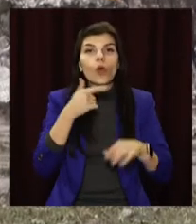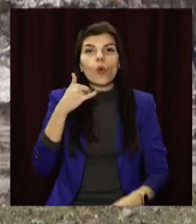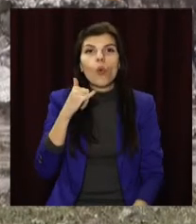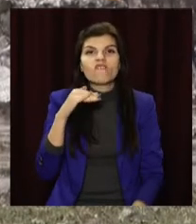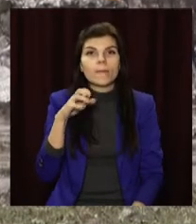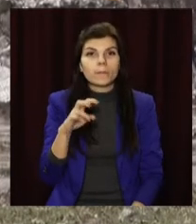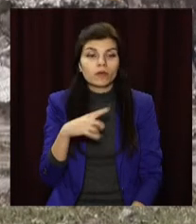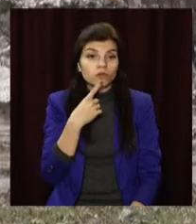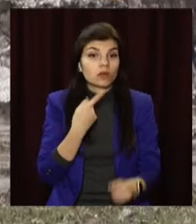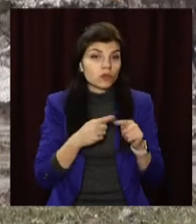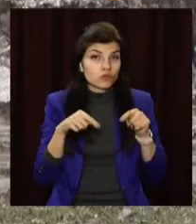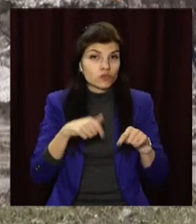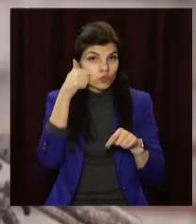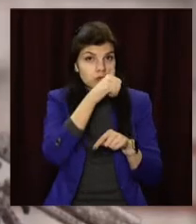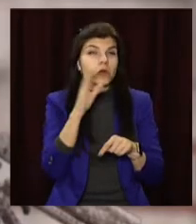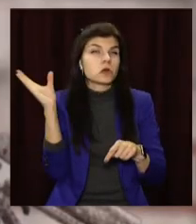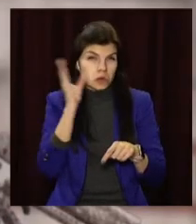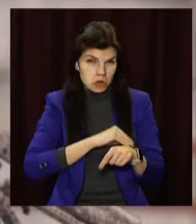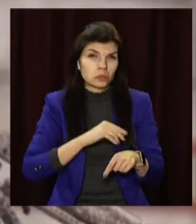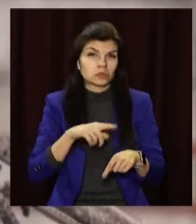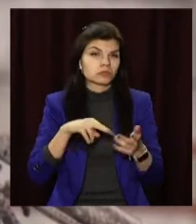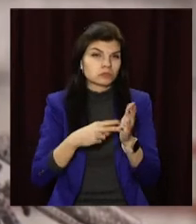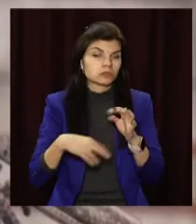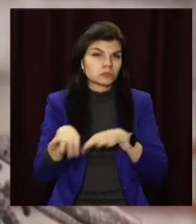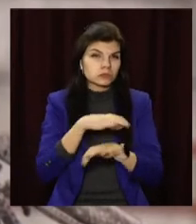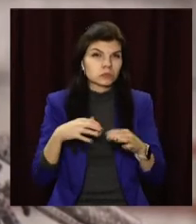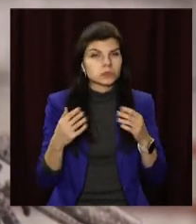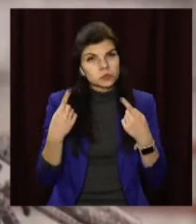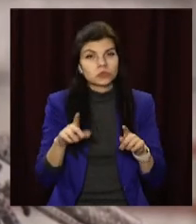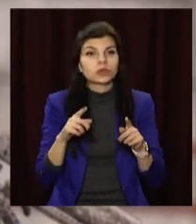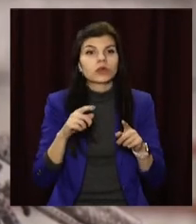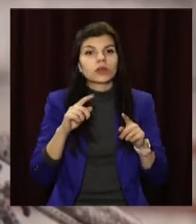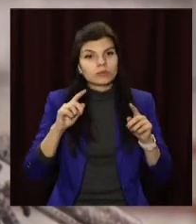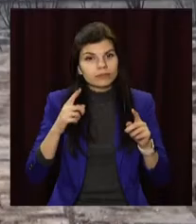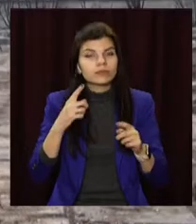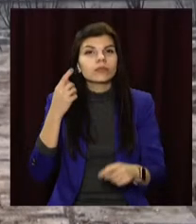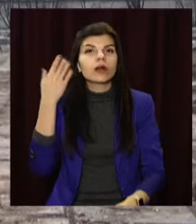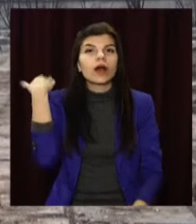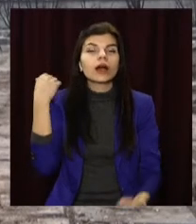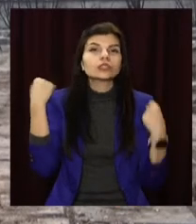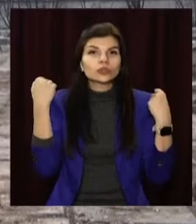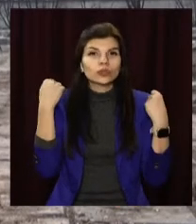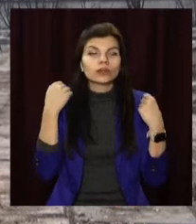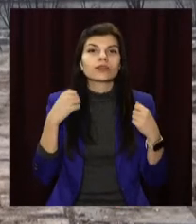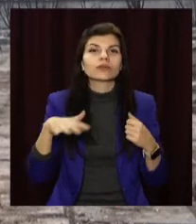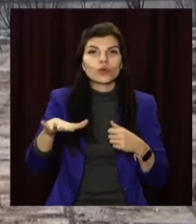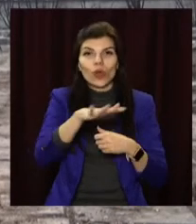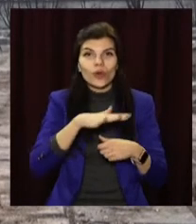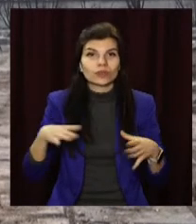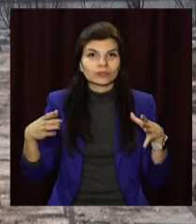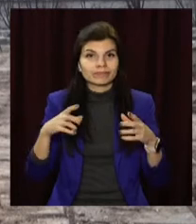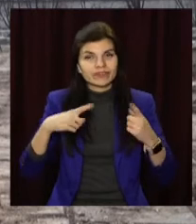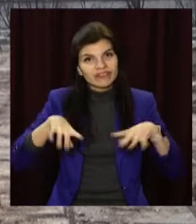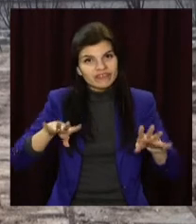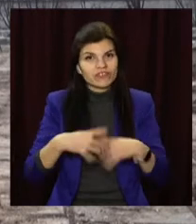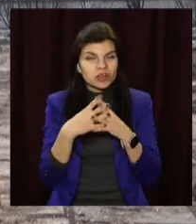Гофмана, це дозволить цьогоріч розробити проєкт реконструкції і в майбутньому все ж таки відродити легендарну спортивну арену регіону. «Метеор» протягом